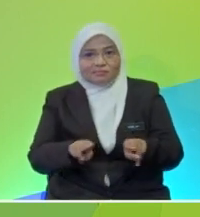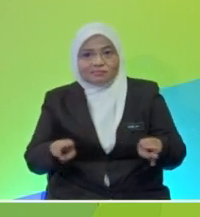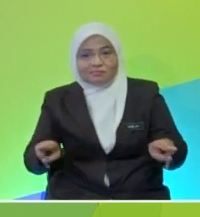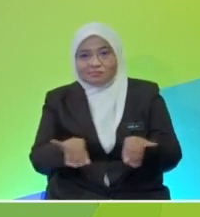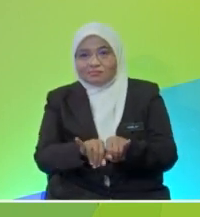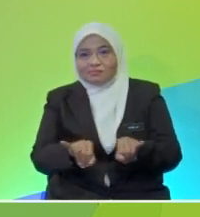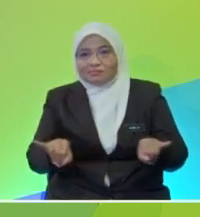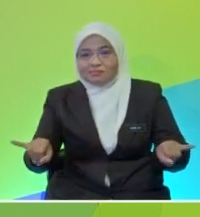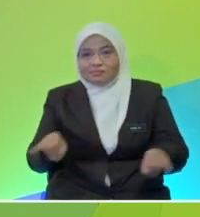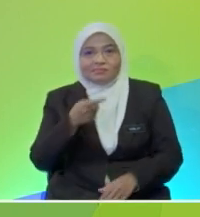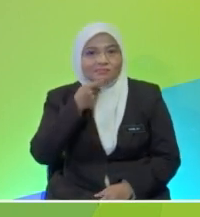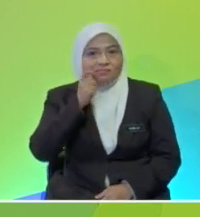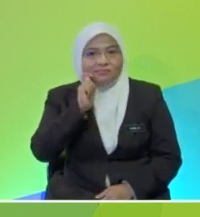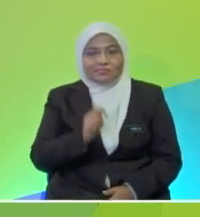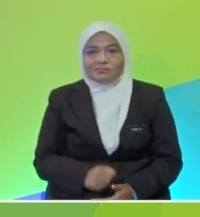semua